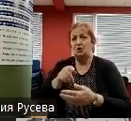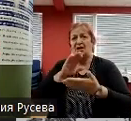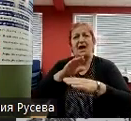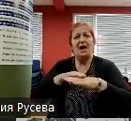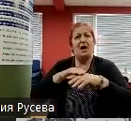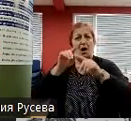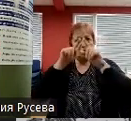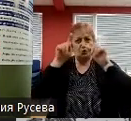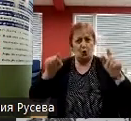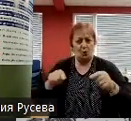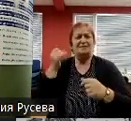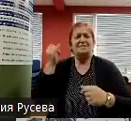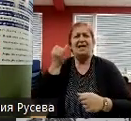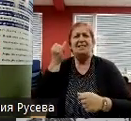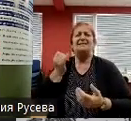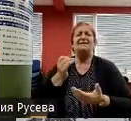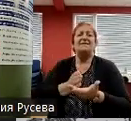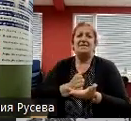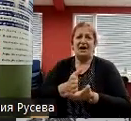по възможно най-лесния начин.